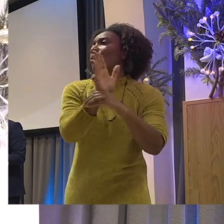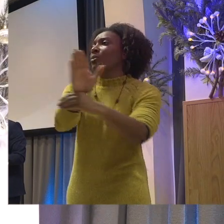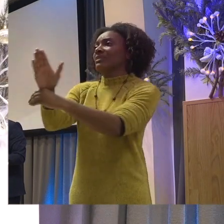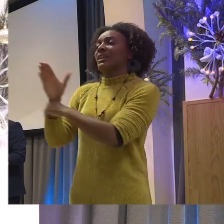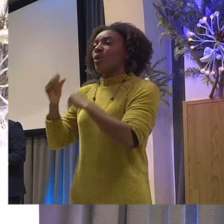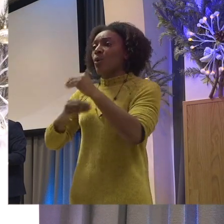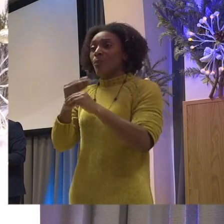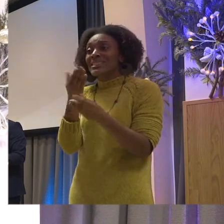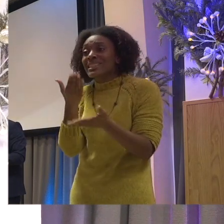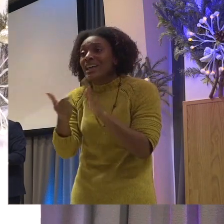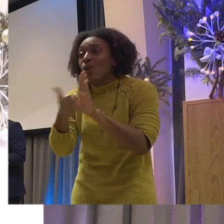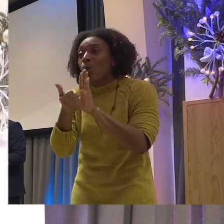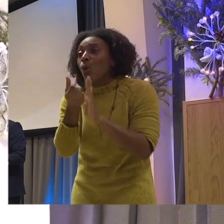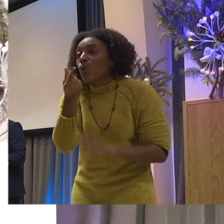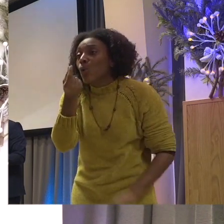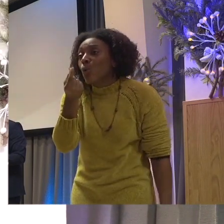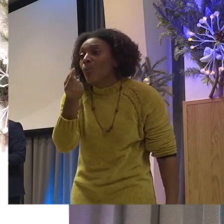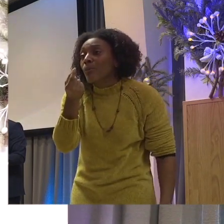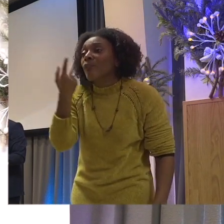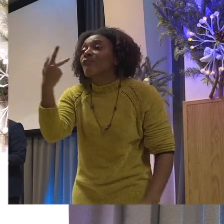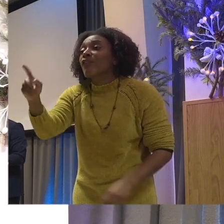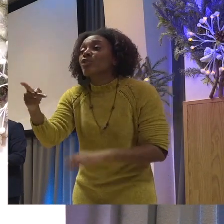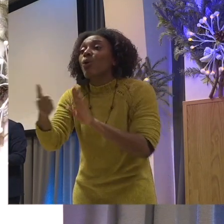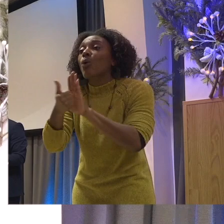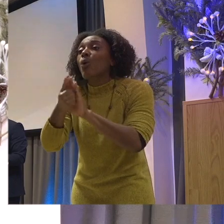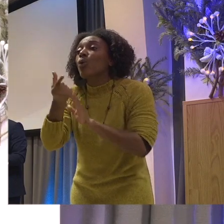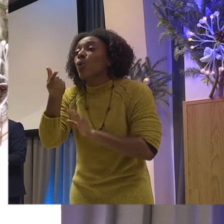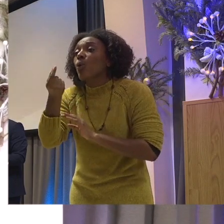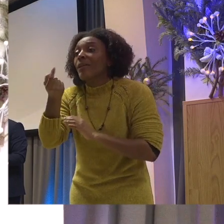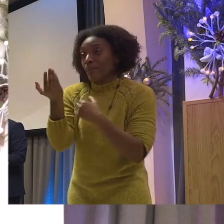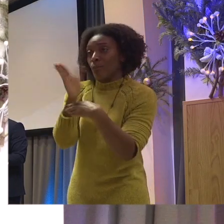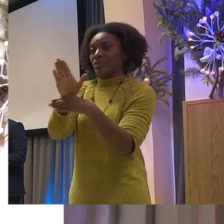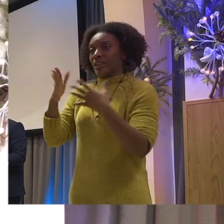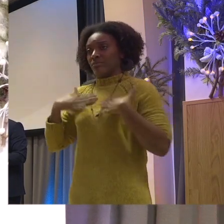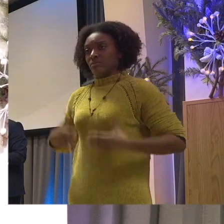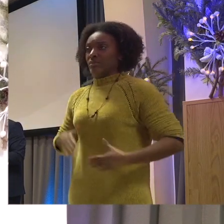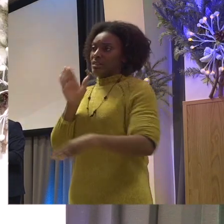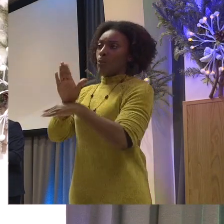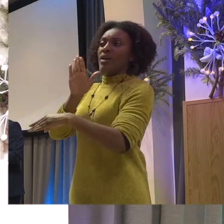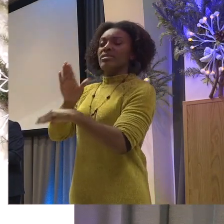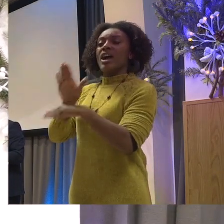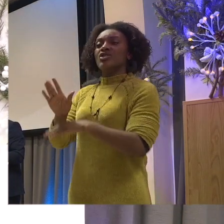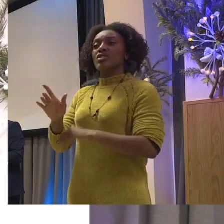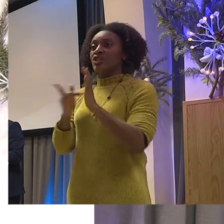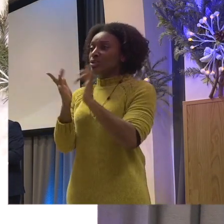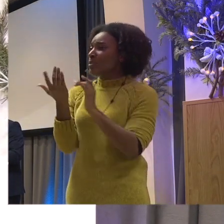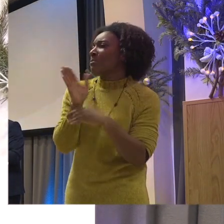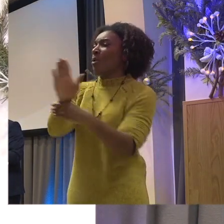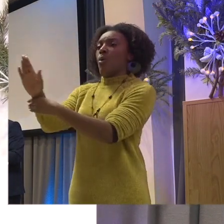mari et femme, votre devoir, c'est d'annoncer Jésus par votre manière de vivre. Pour cela, Dieu a donné à la femme